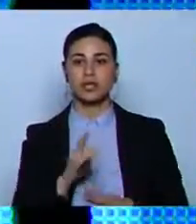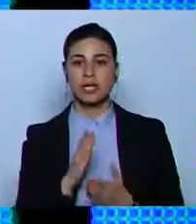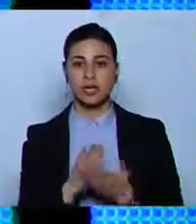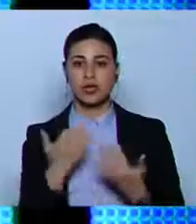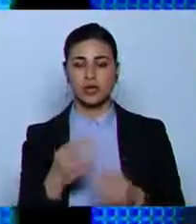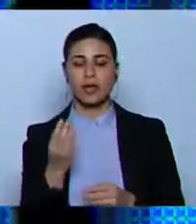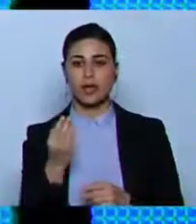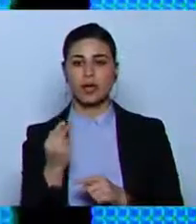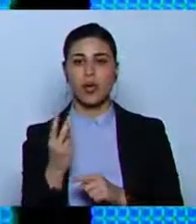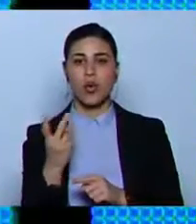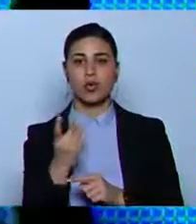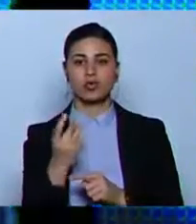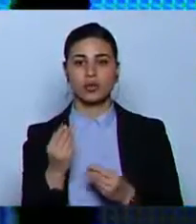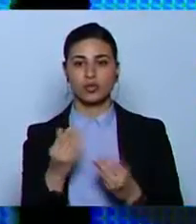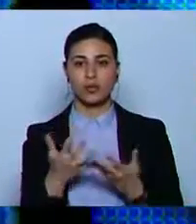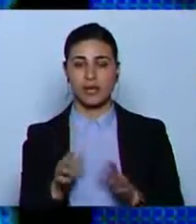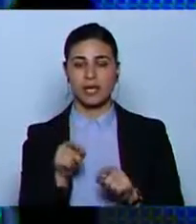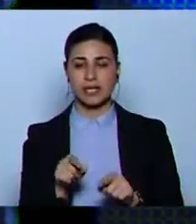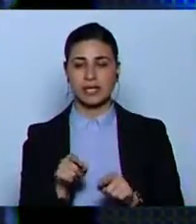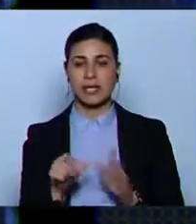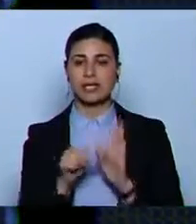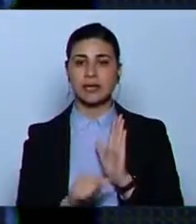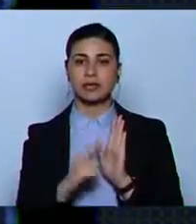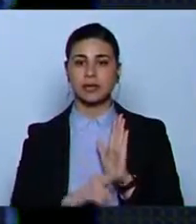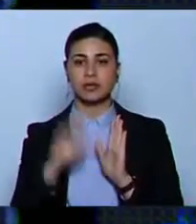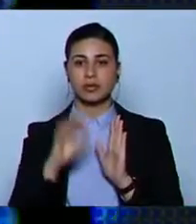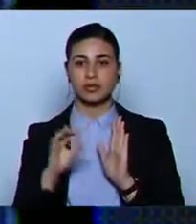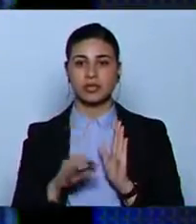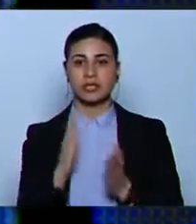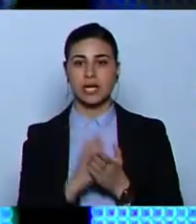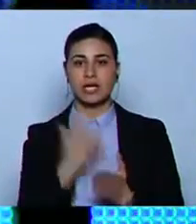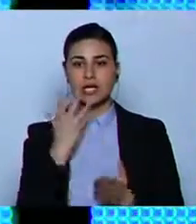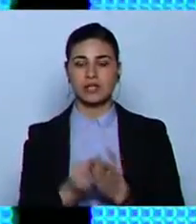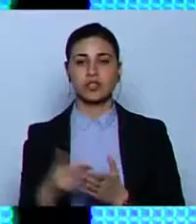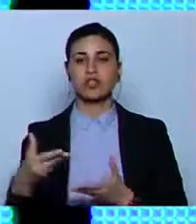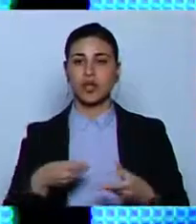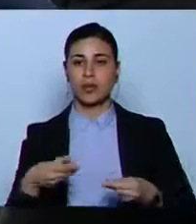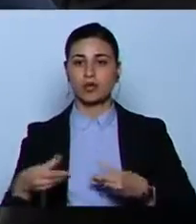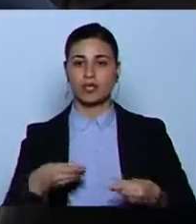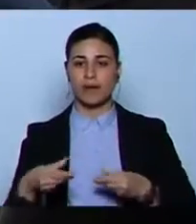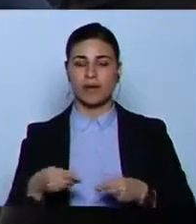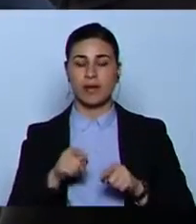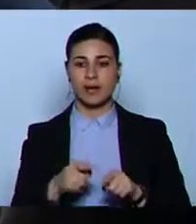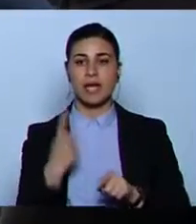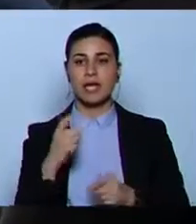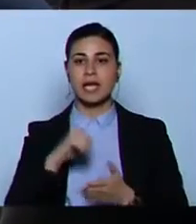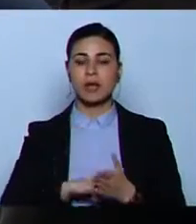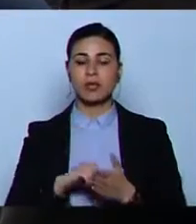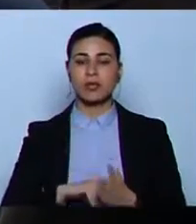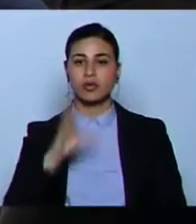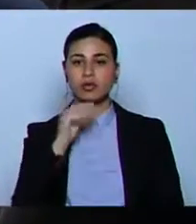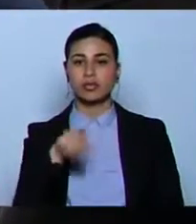ფაქტიურად გაორმაგებული და აქედან ბიუჯეტის 60-70% არის ადგილობრივი შემოსავლები. ერთი არგუმენტი,